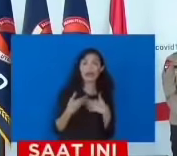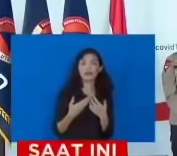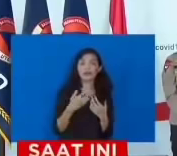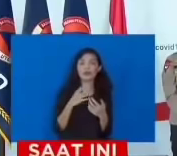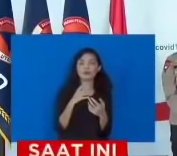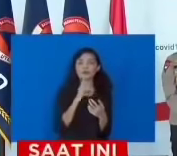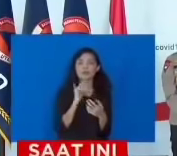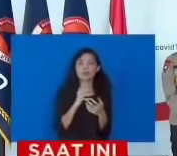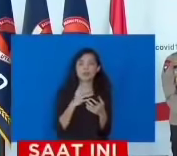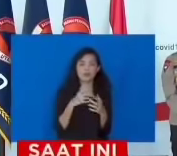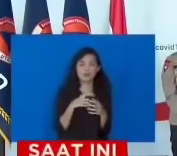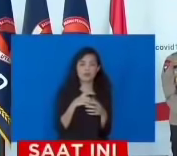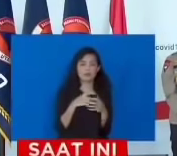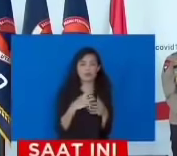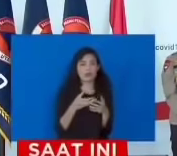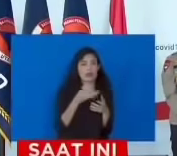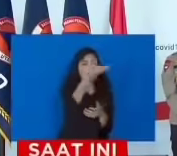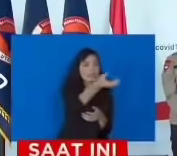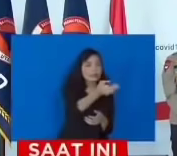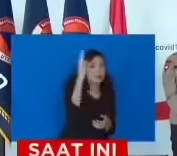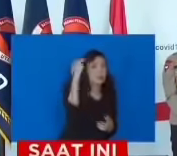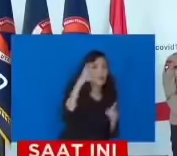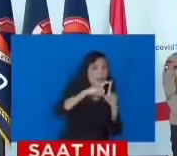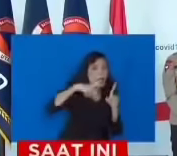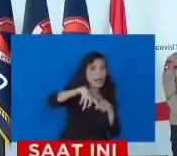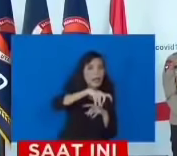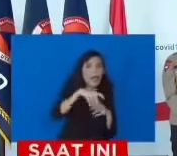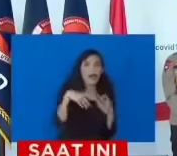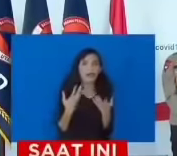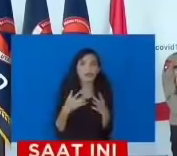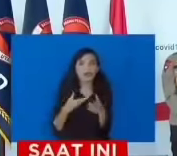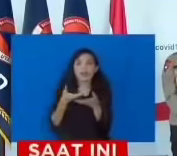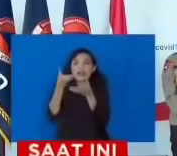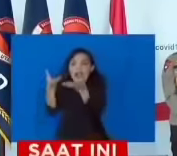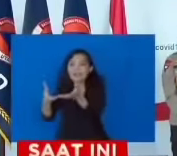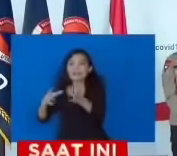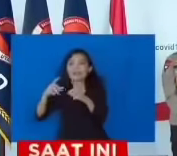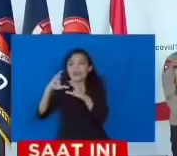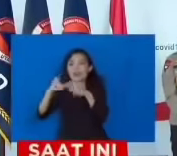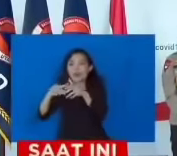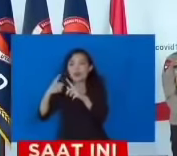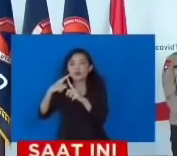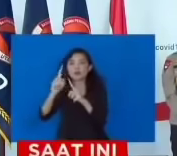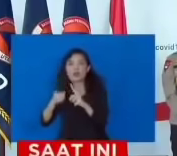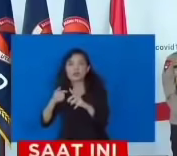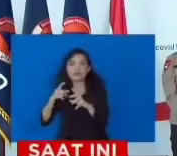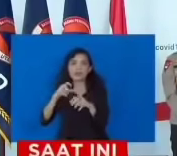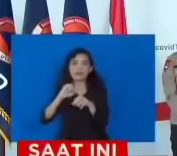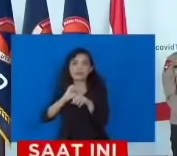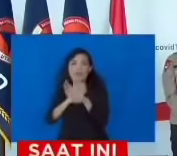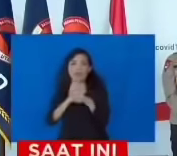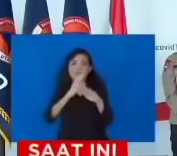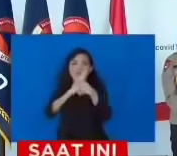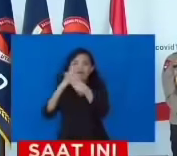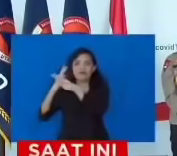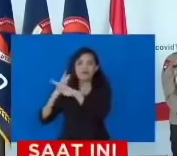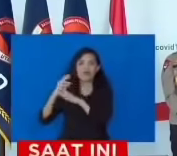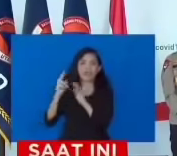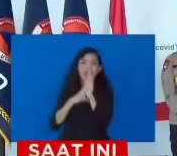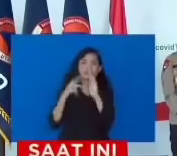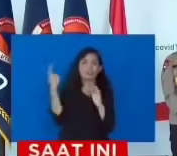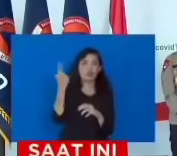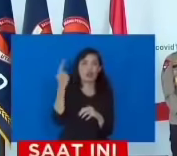pemerintah daerah atau melalui gugus tugas di tingkat nasional. Kami menyadari bahwa inilah sebenarnya